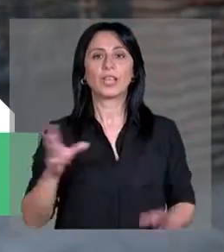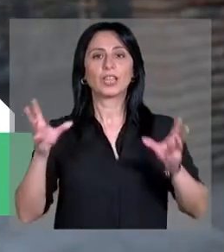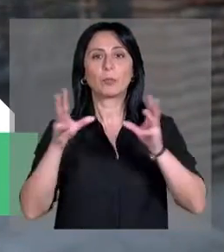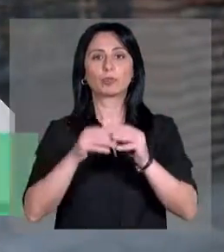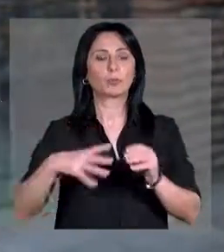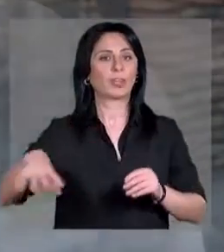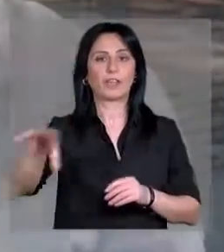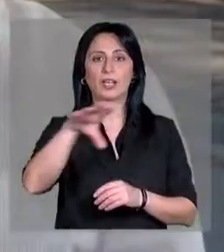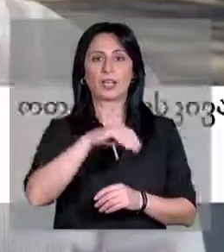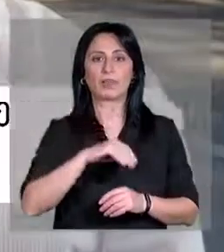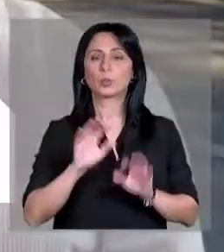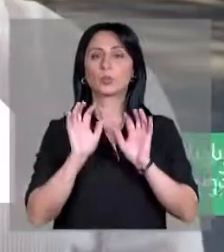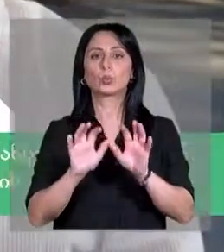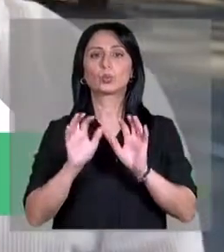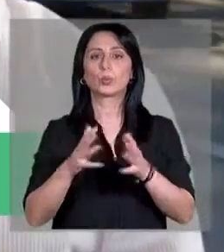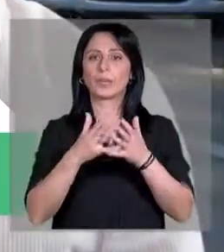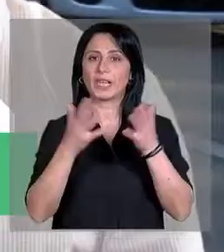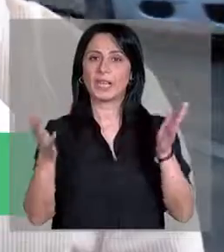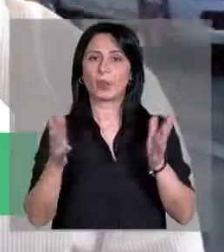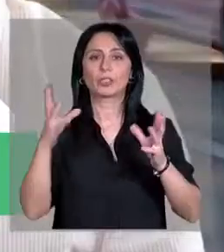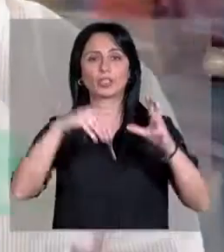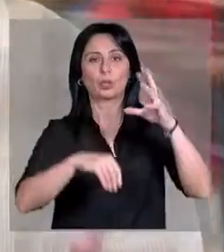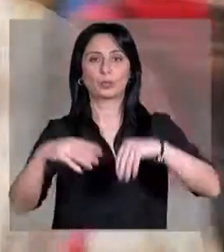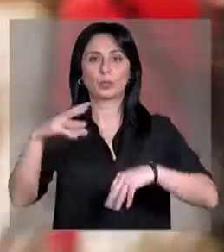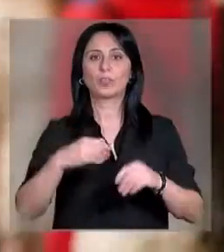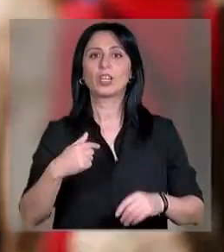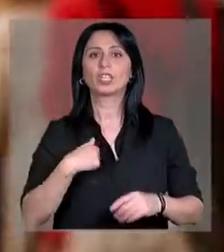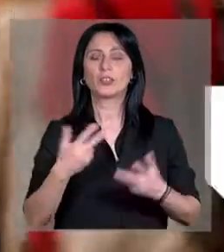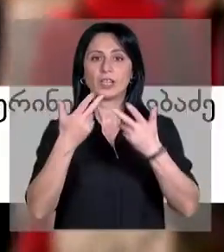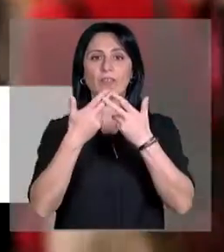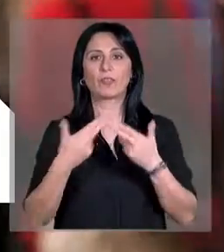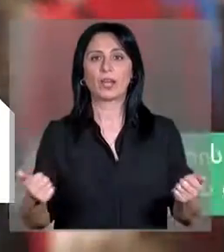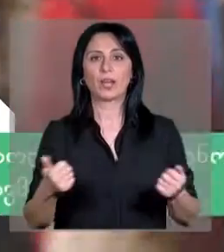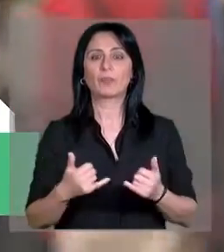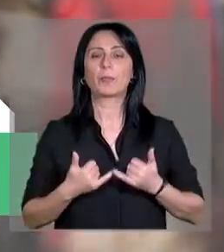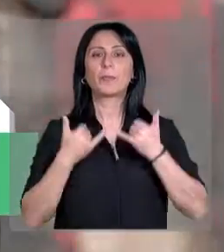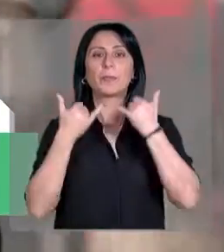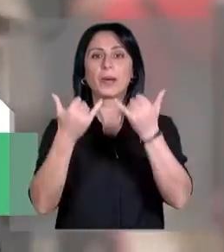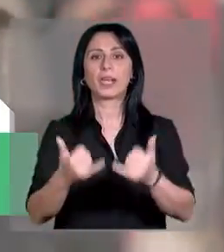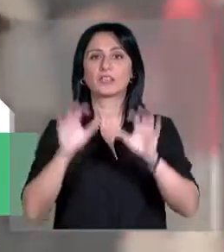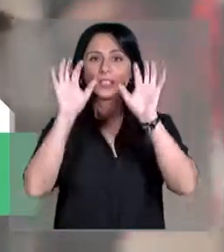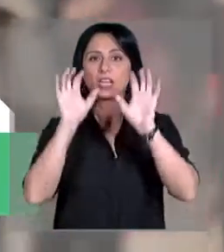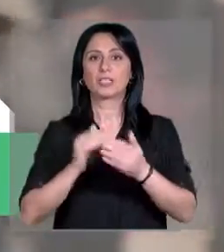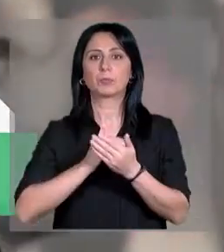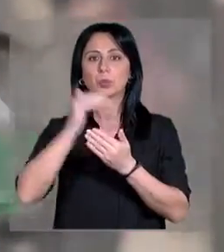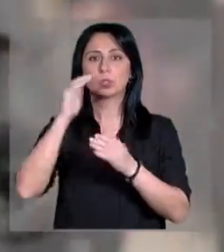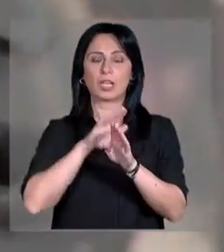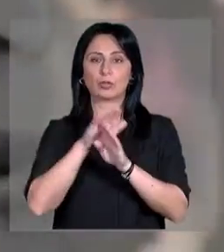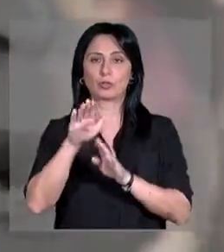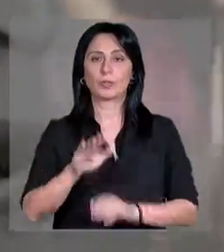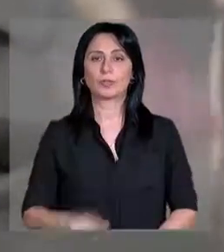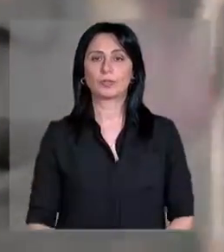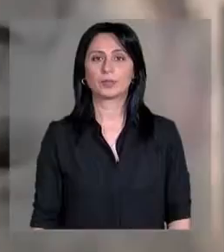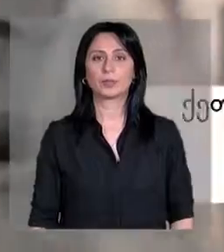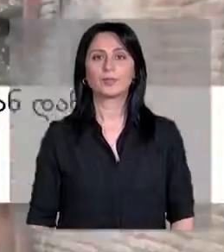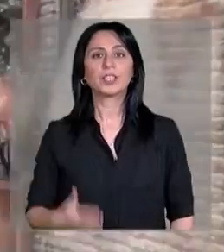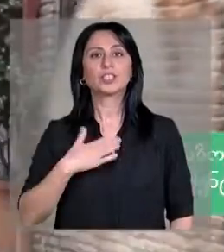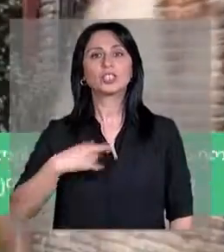ჩვენ თანამშრომლობთ ყველასთან. დაუზრუნველყოფთ ღიაობას და ჩართულობას. ჩვენ ვაღიარებთ და პატივს ვცემთ კანონის